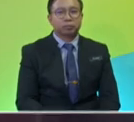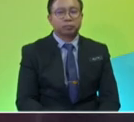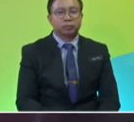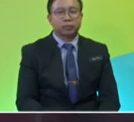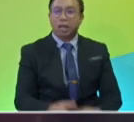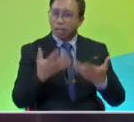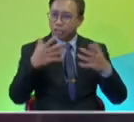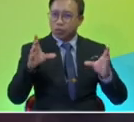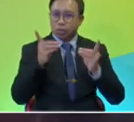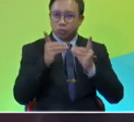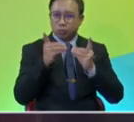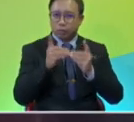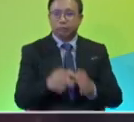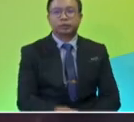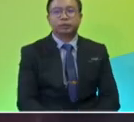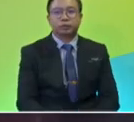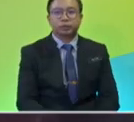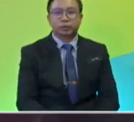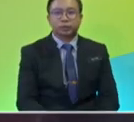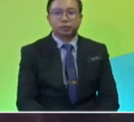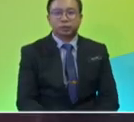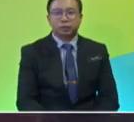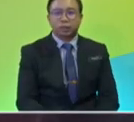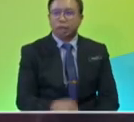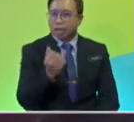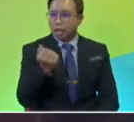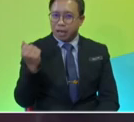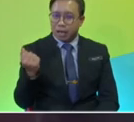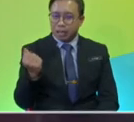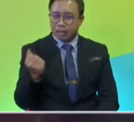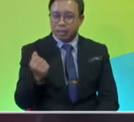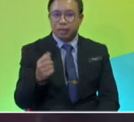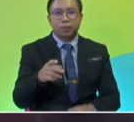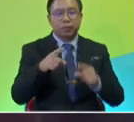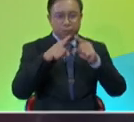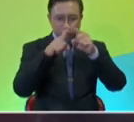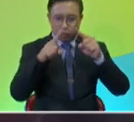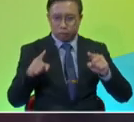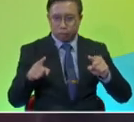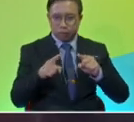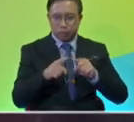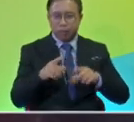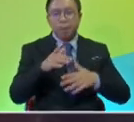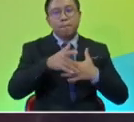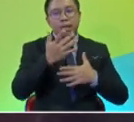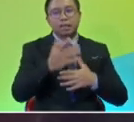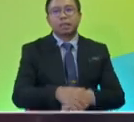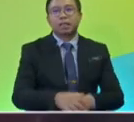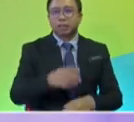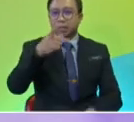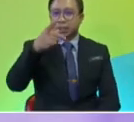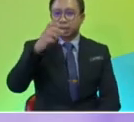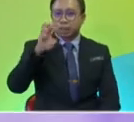ha yang ini Cikgu segitiga betul okey alat perkusi yang berbentuk tiga segi ni kita Panggil